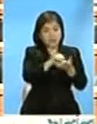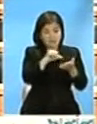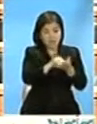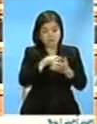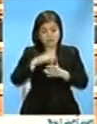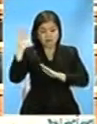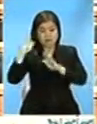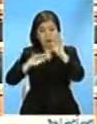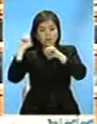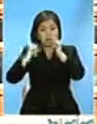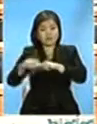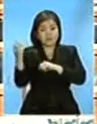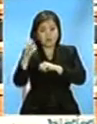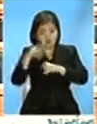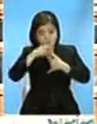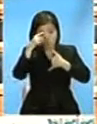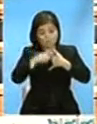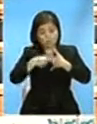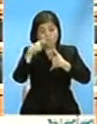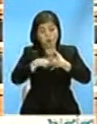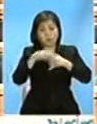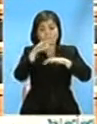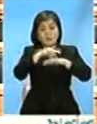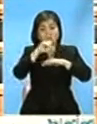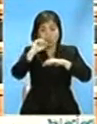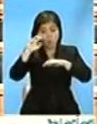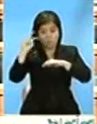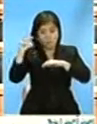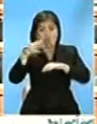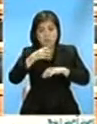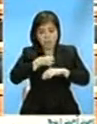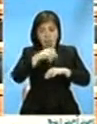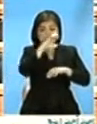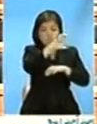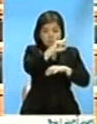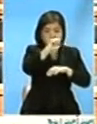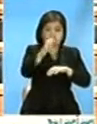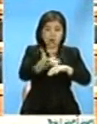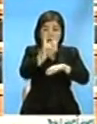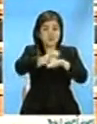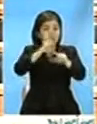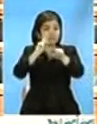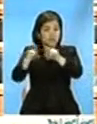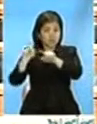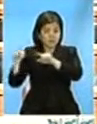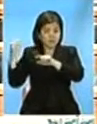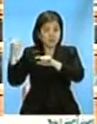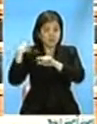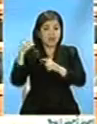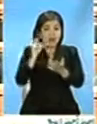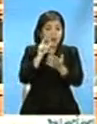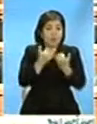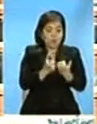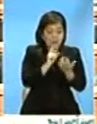นเสียงข้างน้อยผมบอกว่าคุณสมบัติท่านอยากจะให้สสหรือนักการเมืองอื่นที่ลาออก